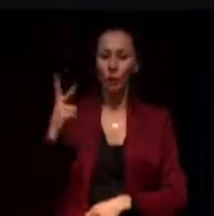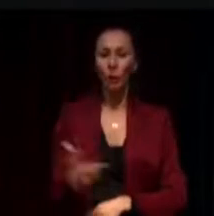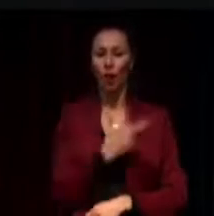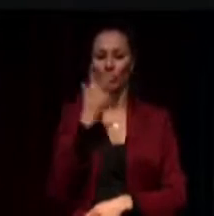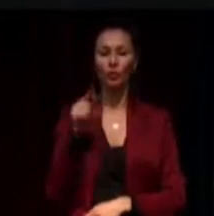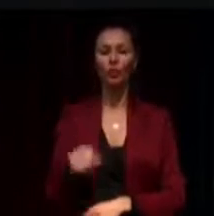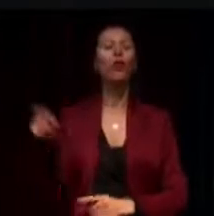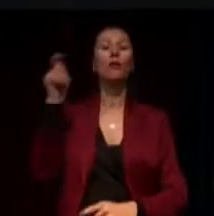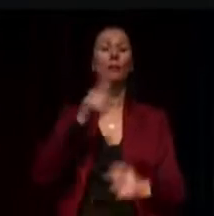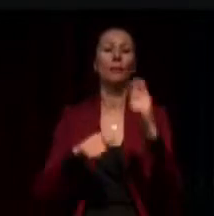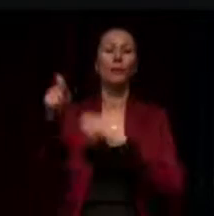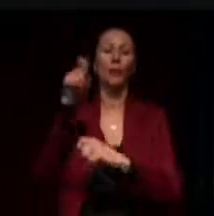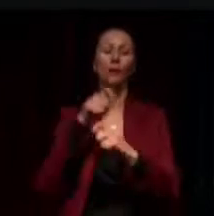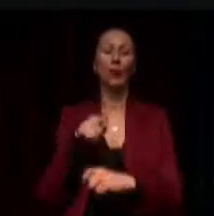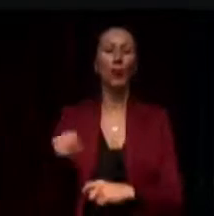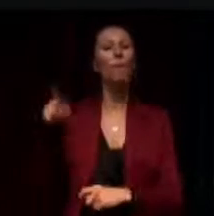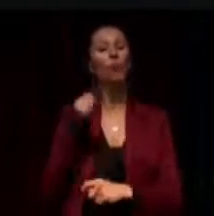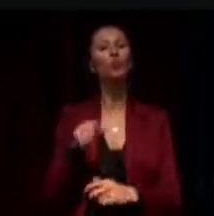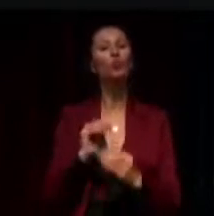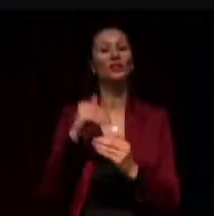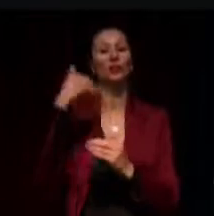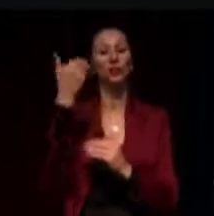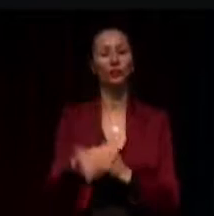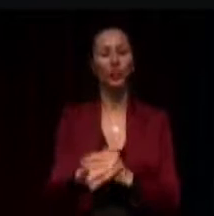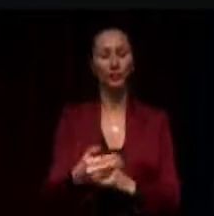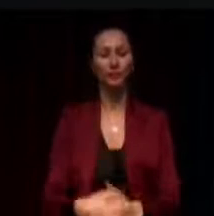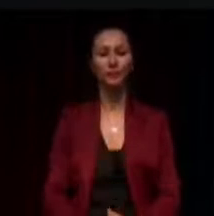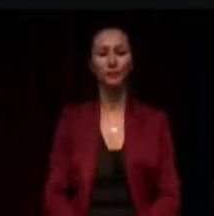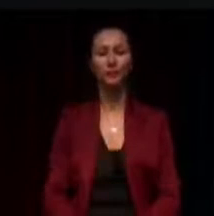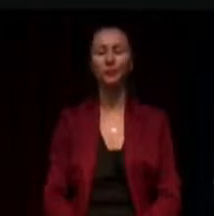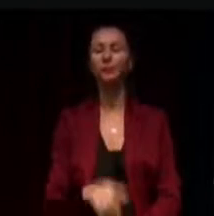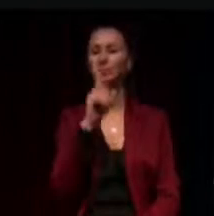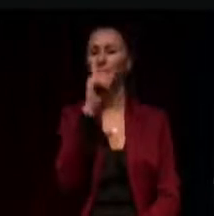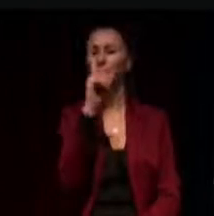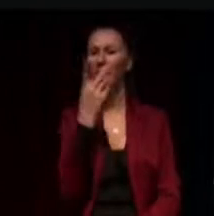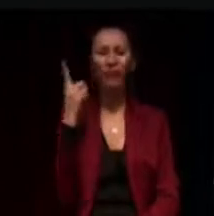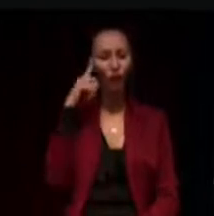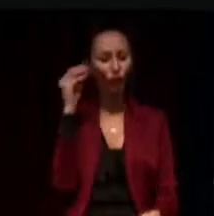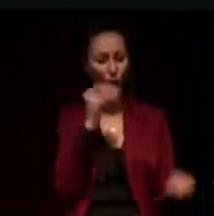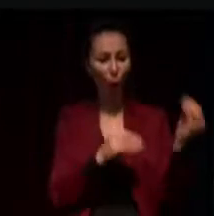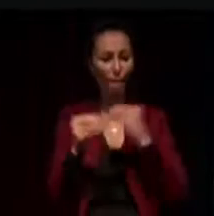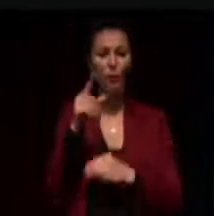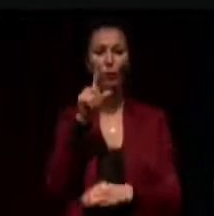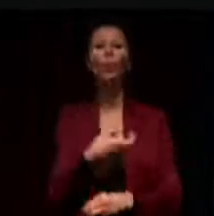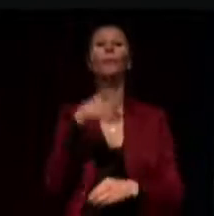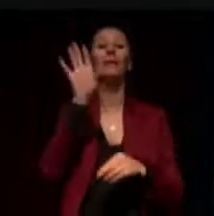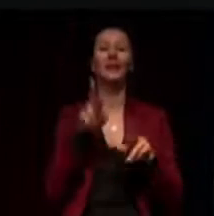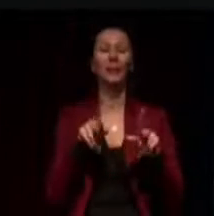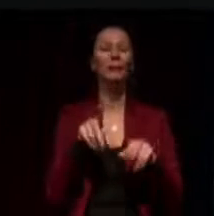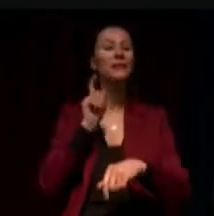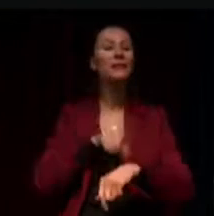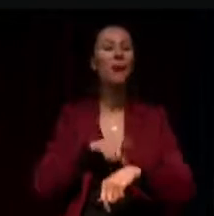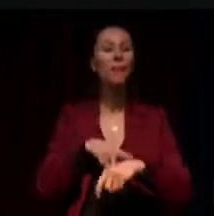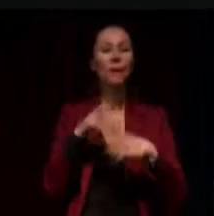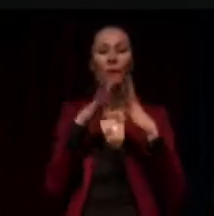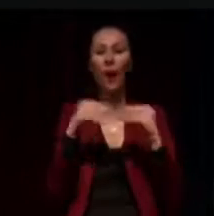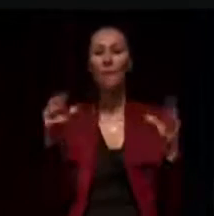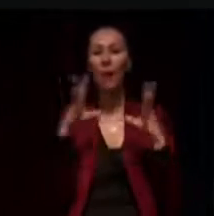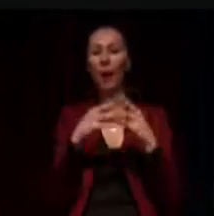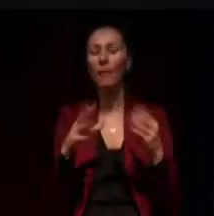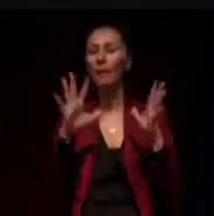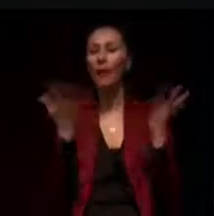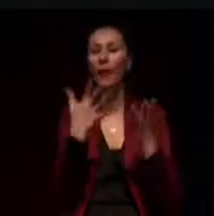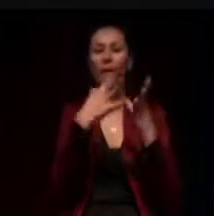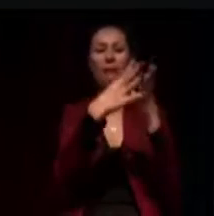anda yapılmakta. Bunun dışında bir formül bulunmadığı gibi zaman kaybının nelere mal